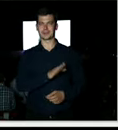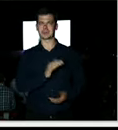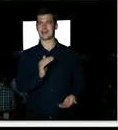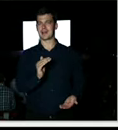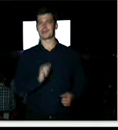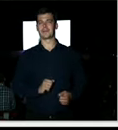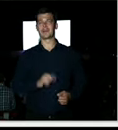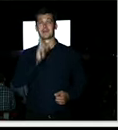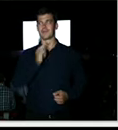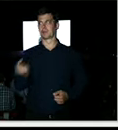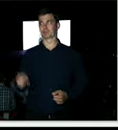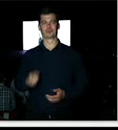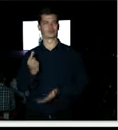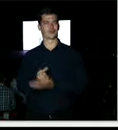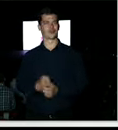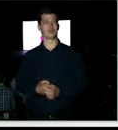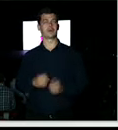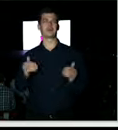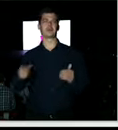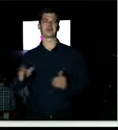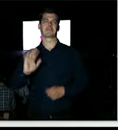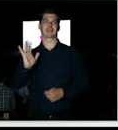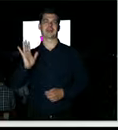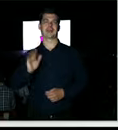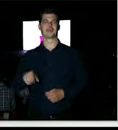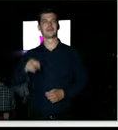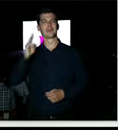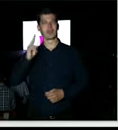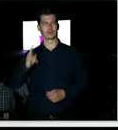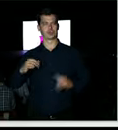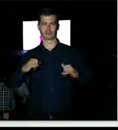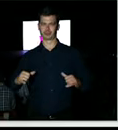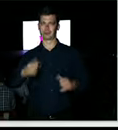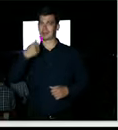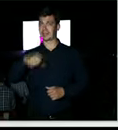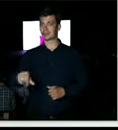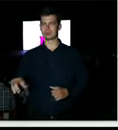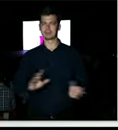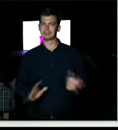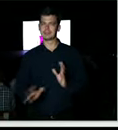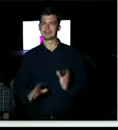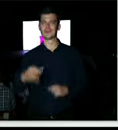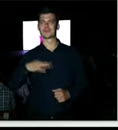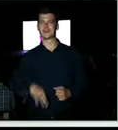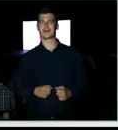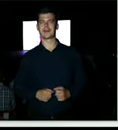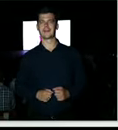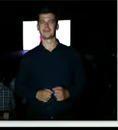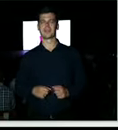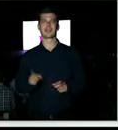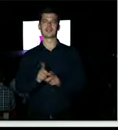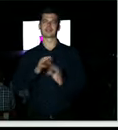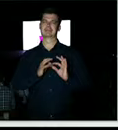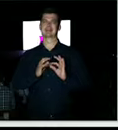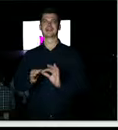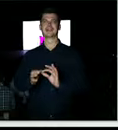jest tutaj na widowni, możemy jej pomachać. Tatuś dzielnie się cały tydzień zajmował i przetrwał.